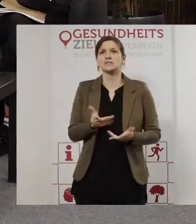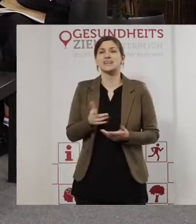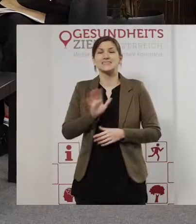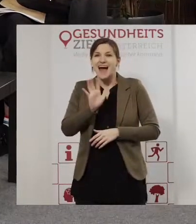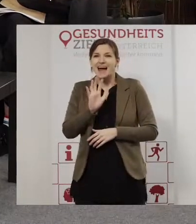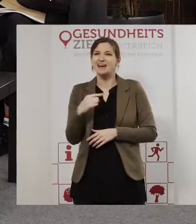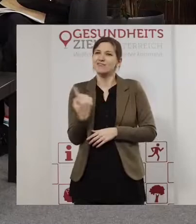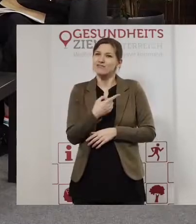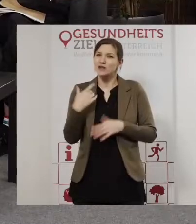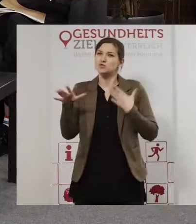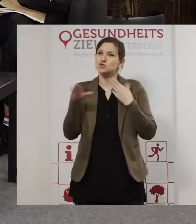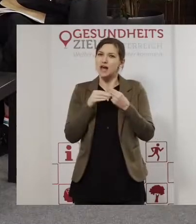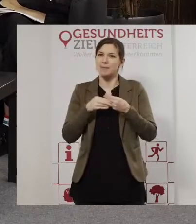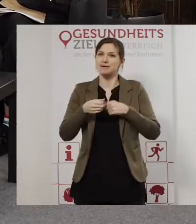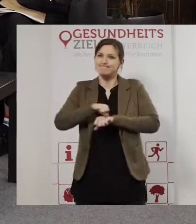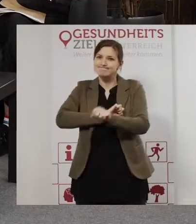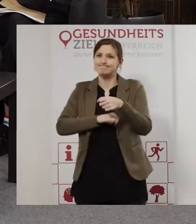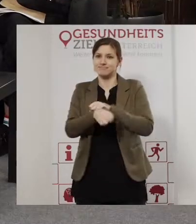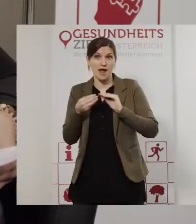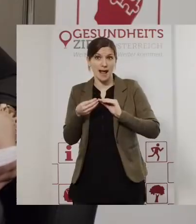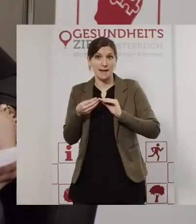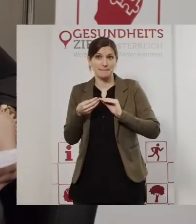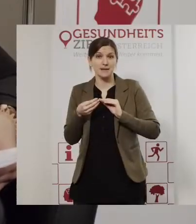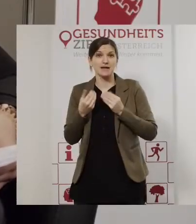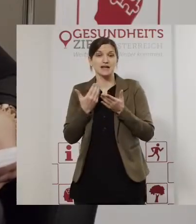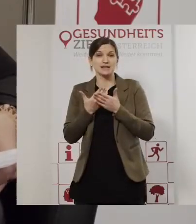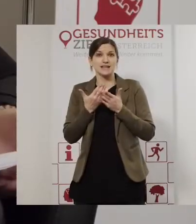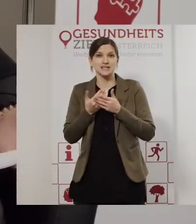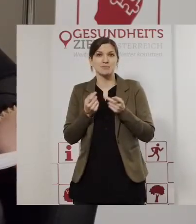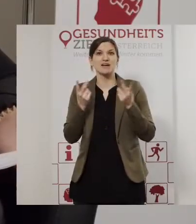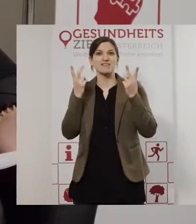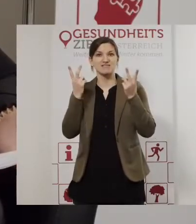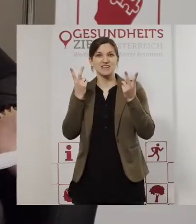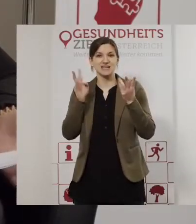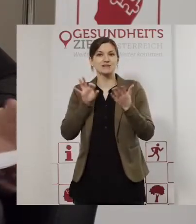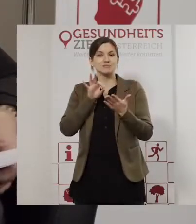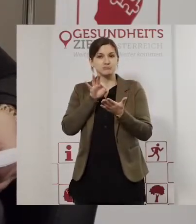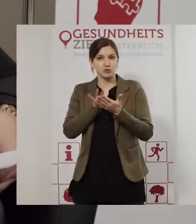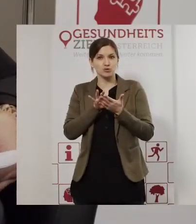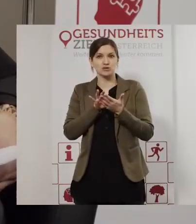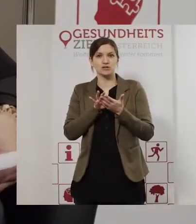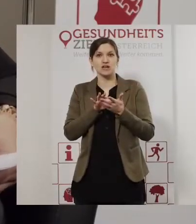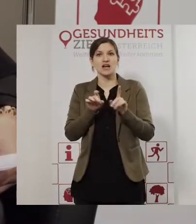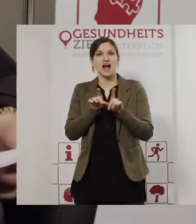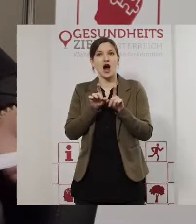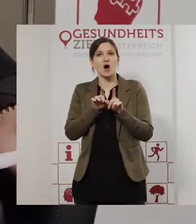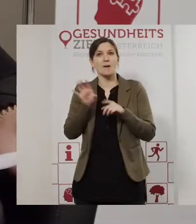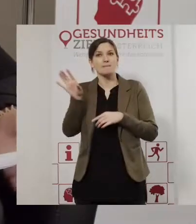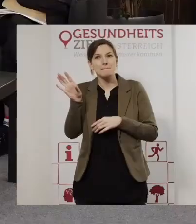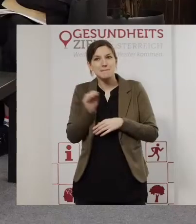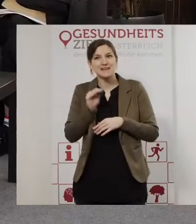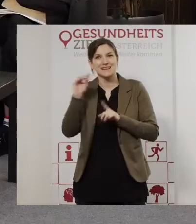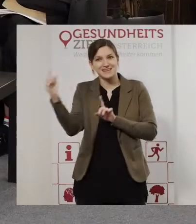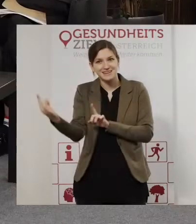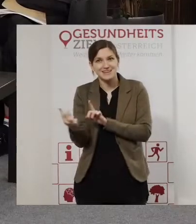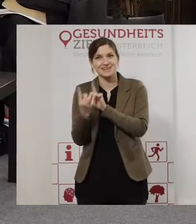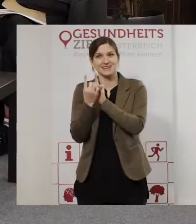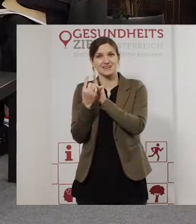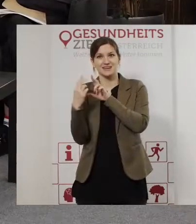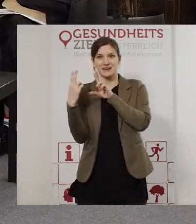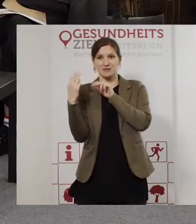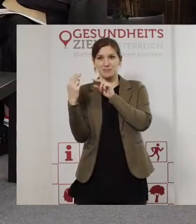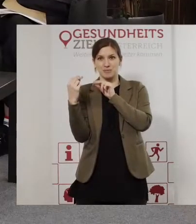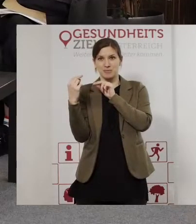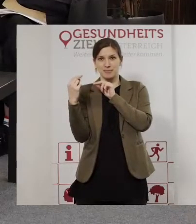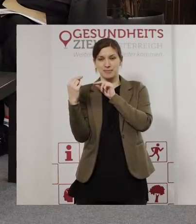und daran glauben, dass wir diese Zukunft verändern können. Da sollte man dann eben auch mit jungen Menschen reden und die auch die Beteiligung da